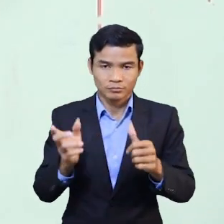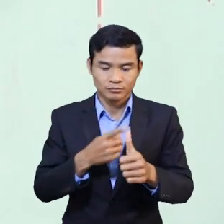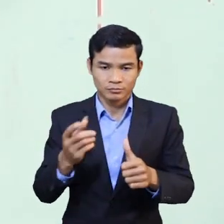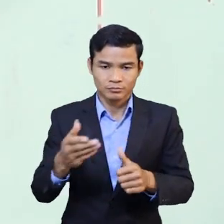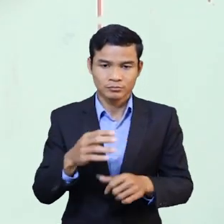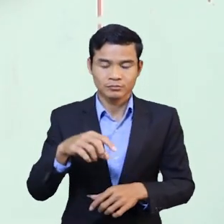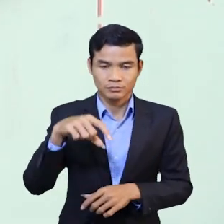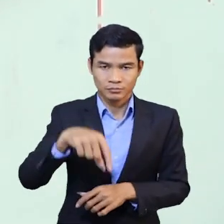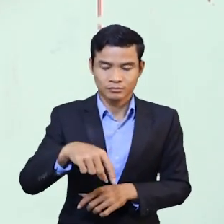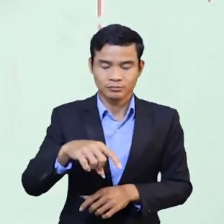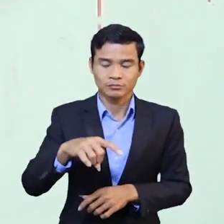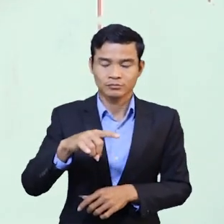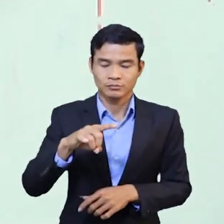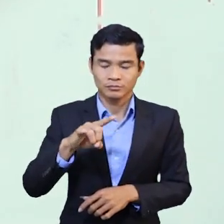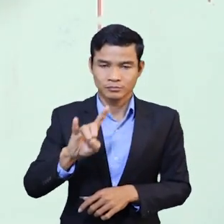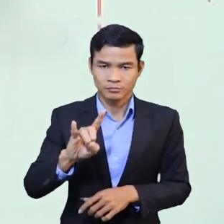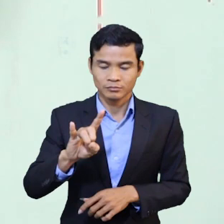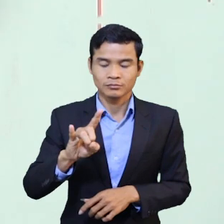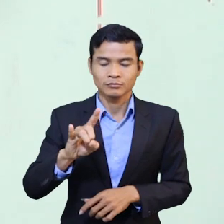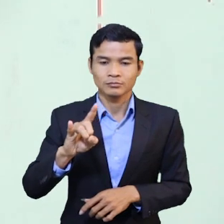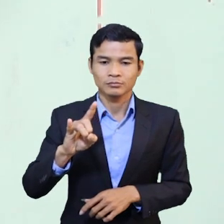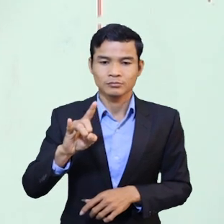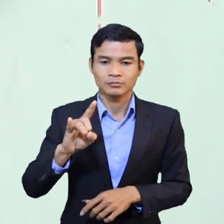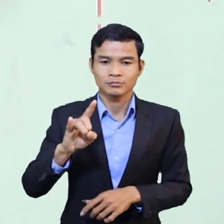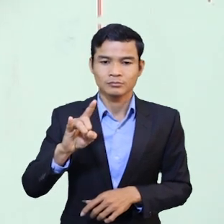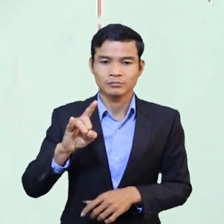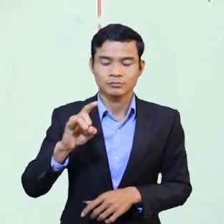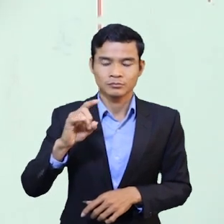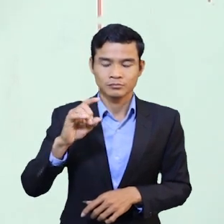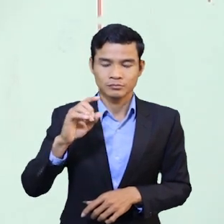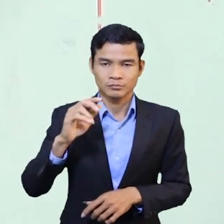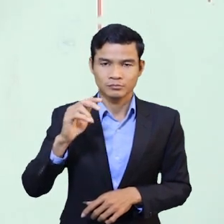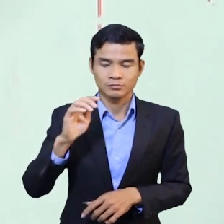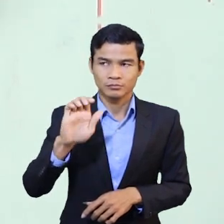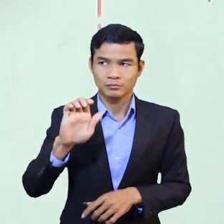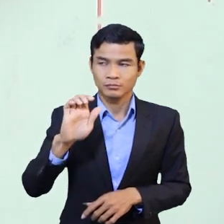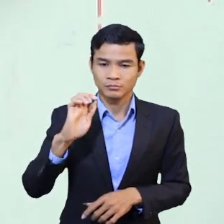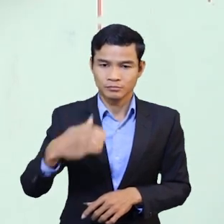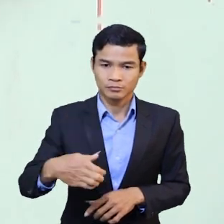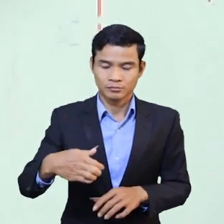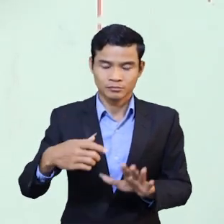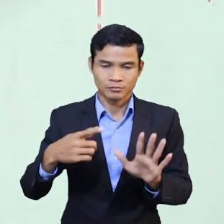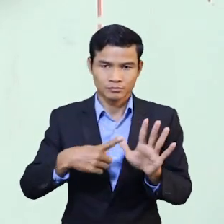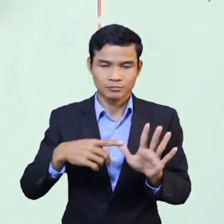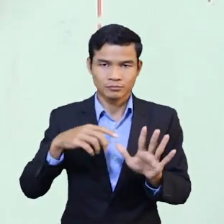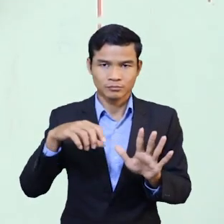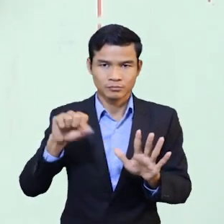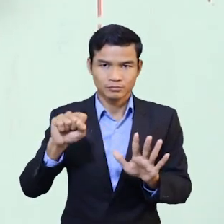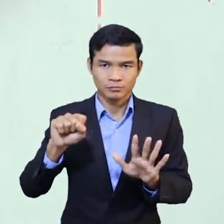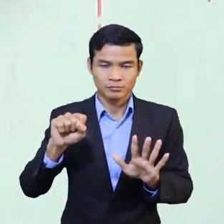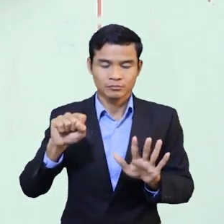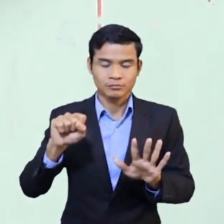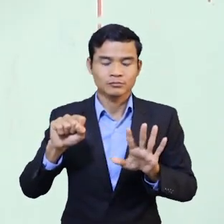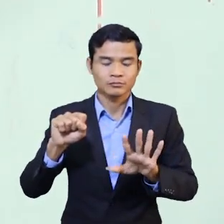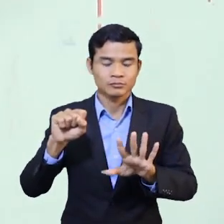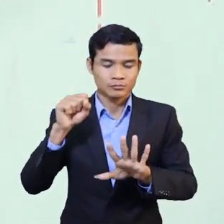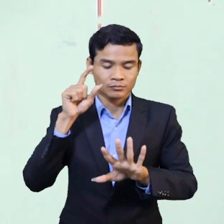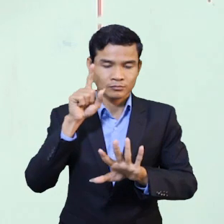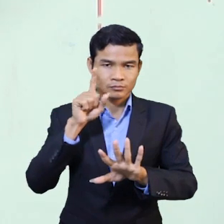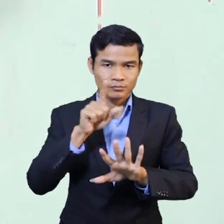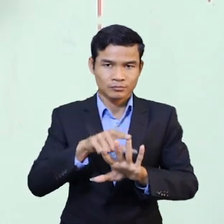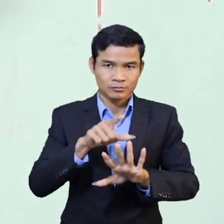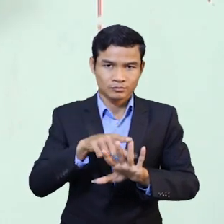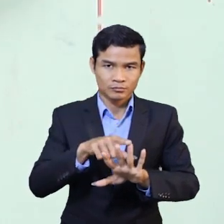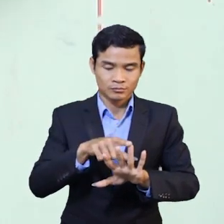có nừng mố cầm trò á chà cha nừng tó chạn bàn